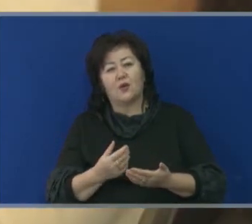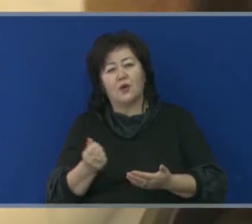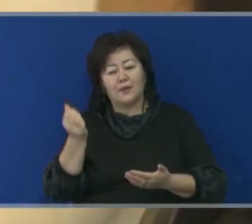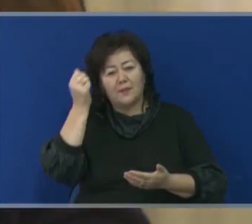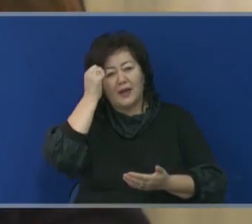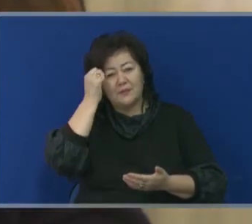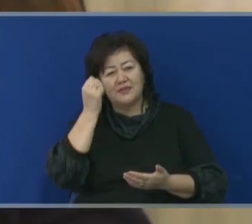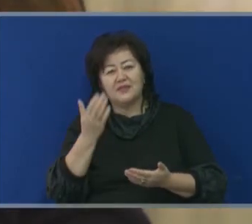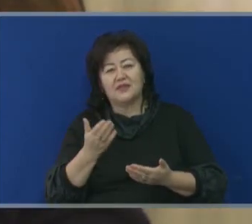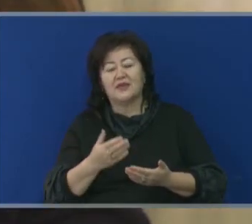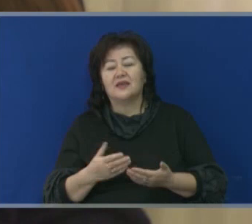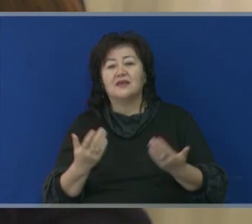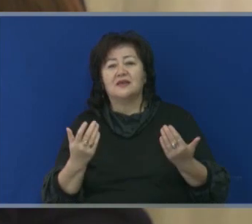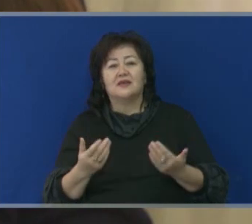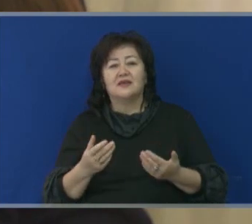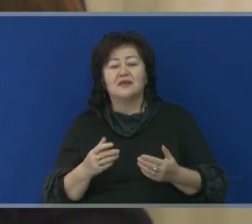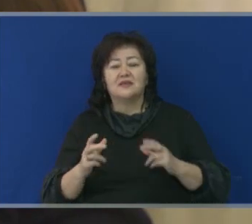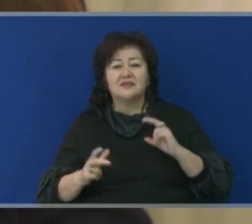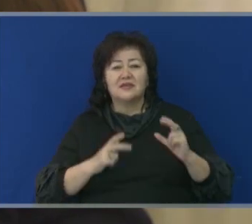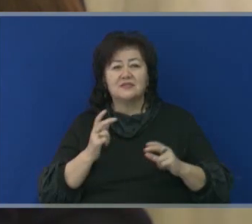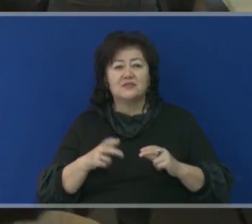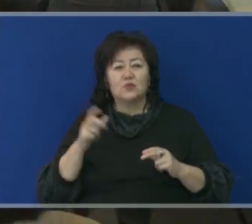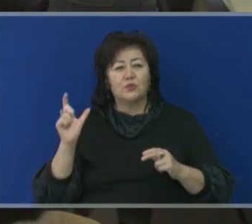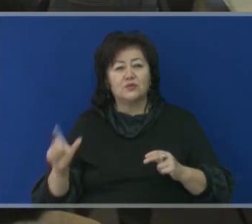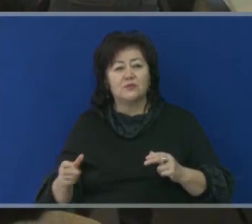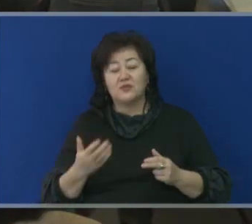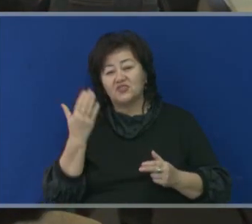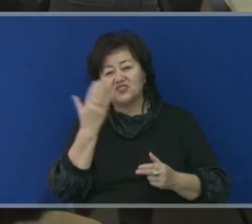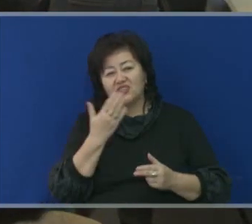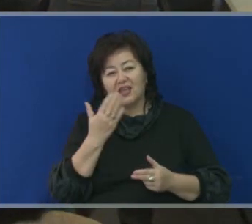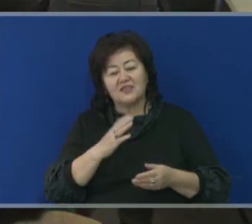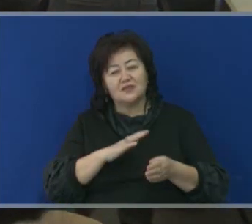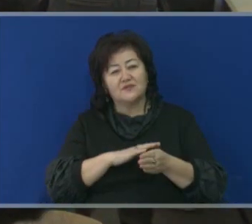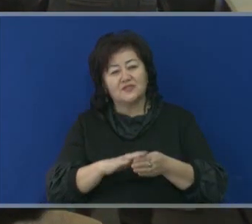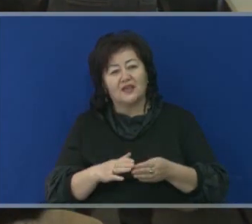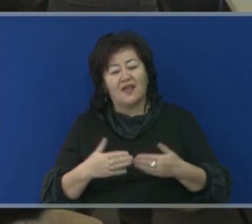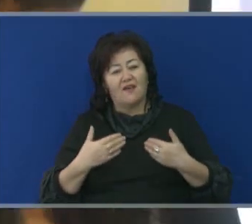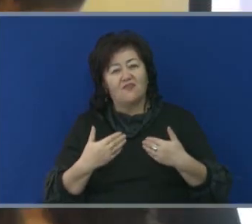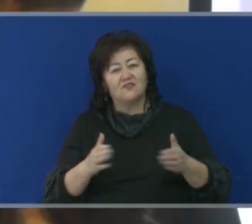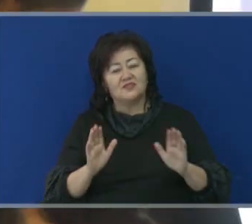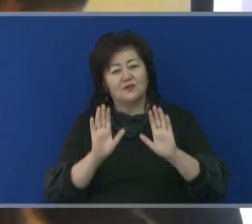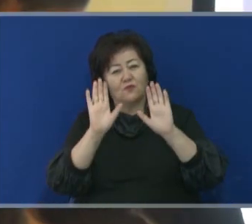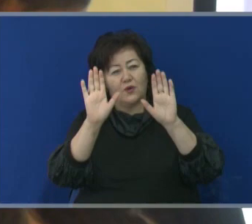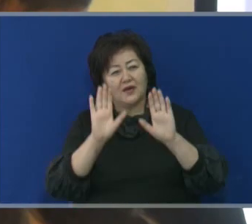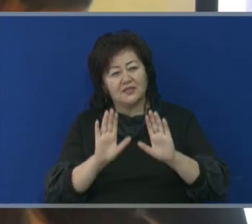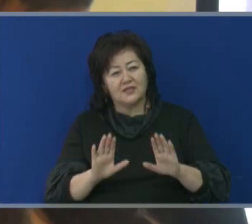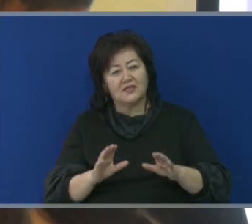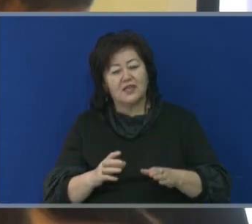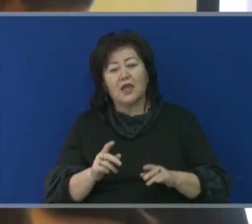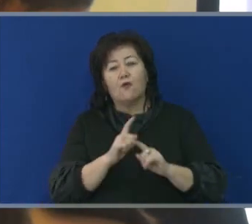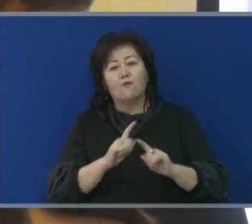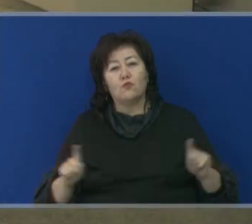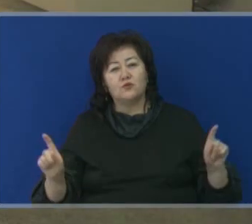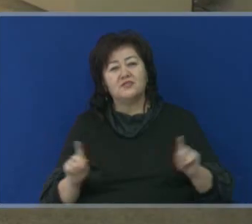абаеведов и преподавателей со студентами-филологами, но и читателей в целом. Напомним, выставку открыли в музее Абая. Она продлится